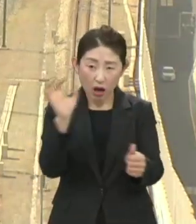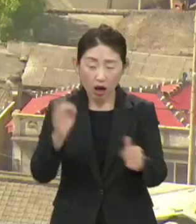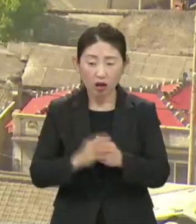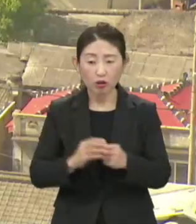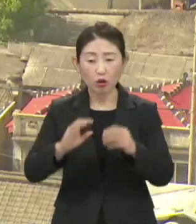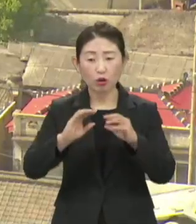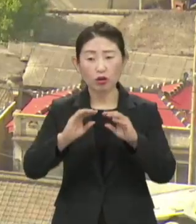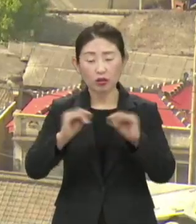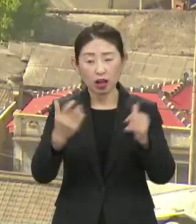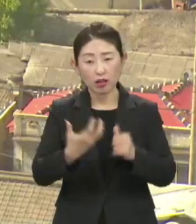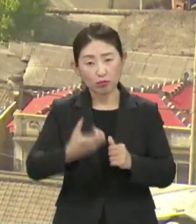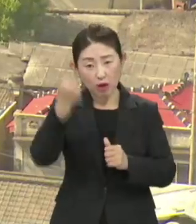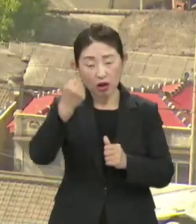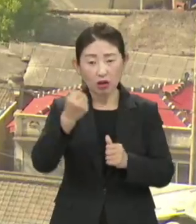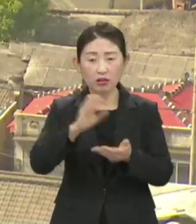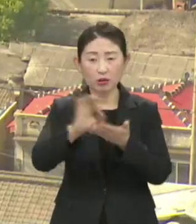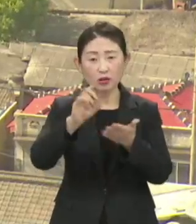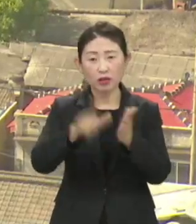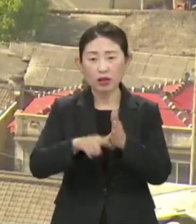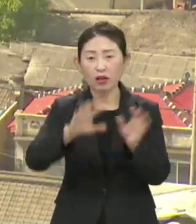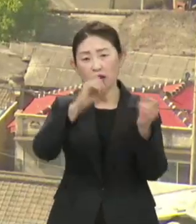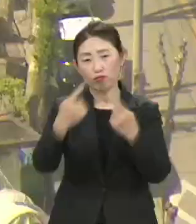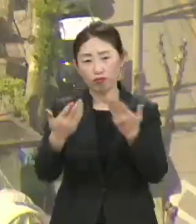사용료 감면 등을 지원합니다